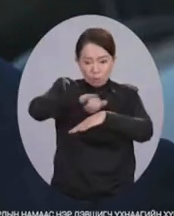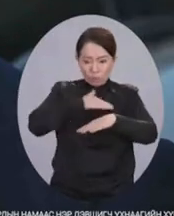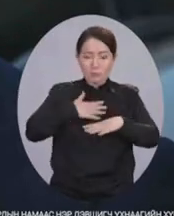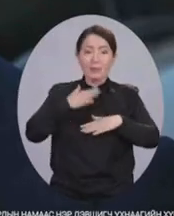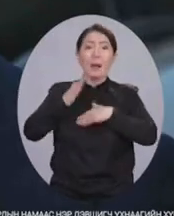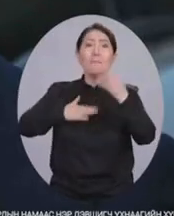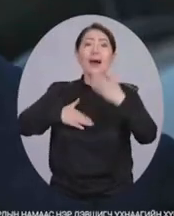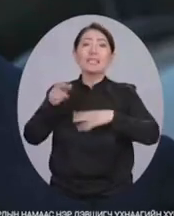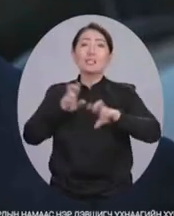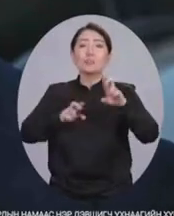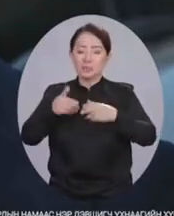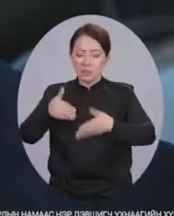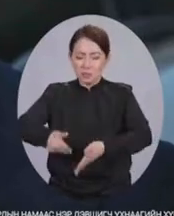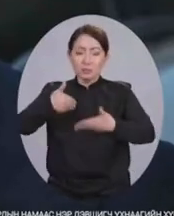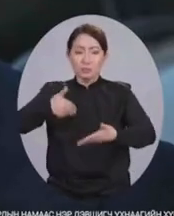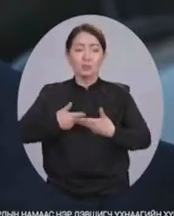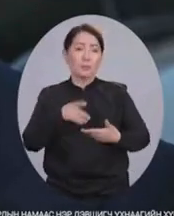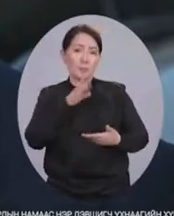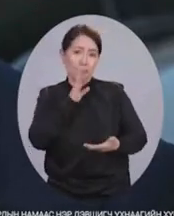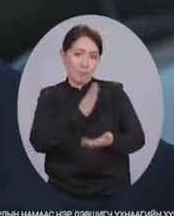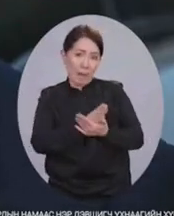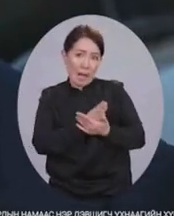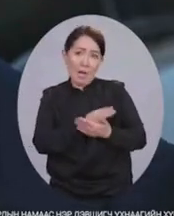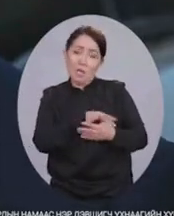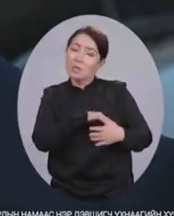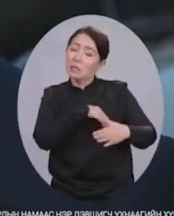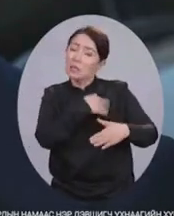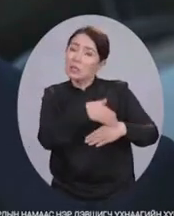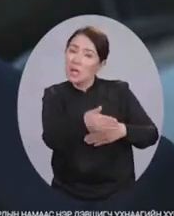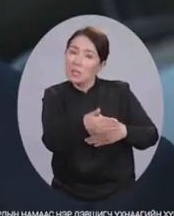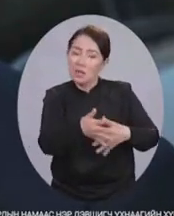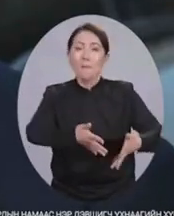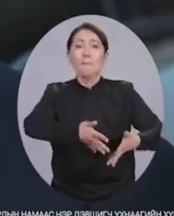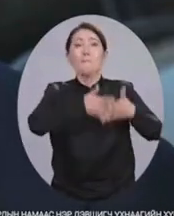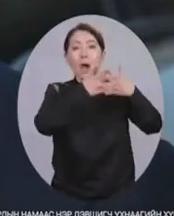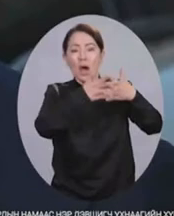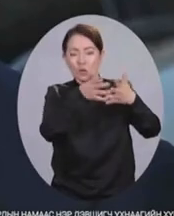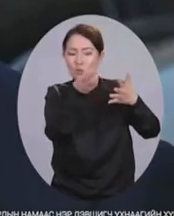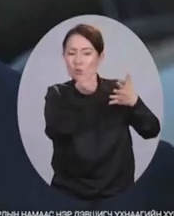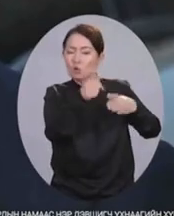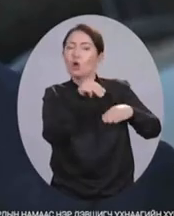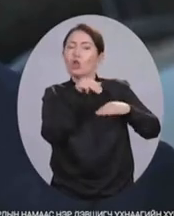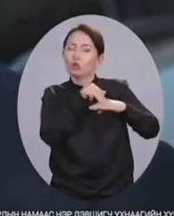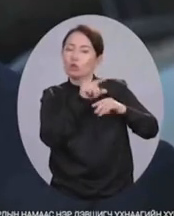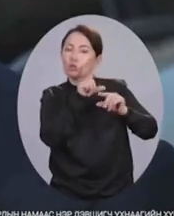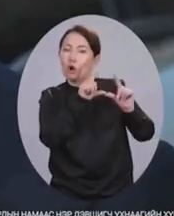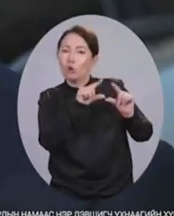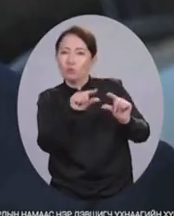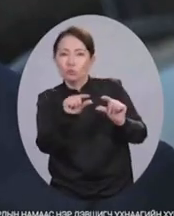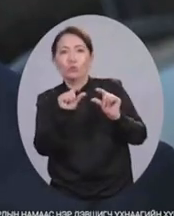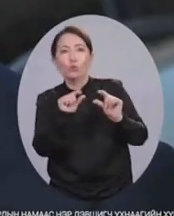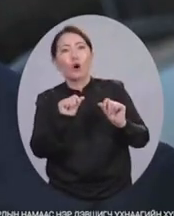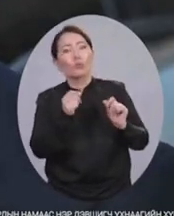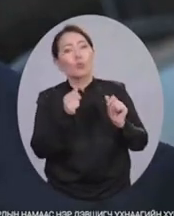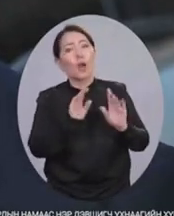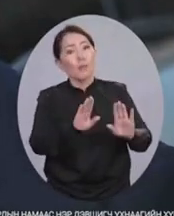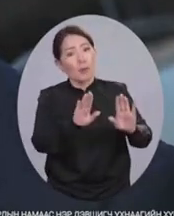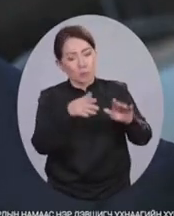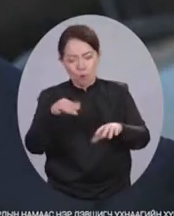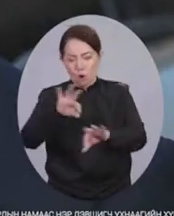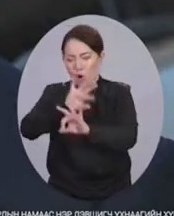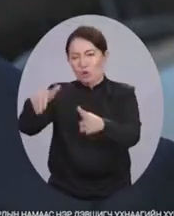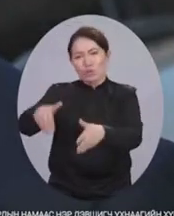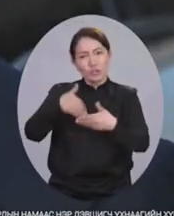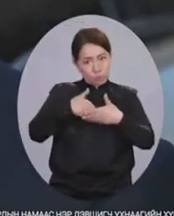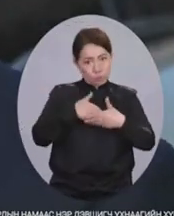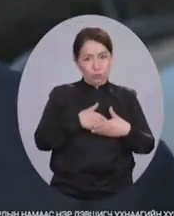бизнест бол маш том өлхөц зөвхөр байгаа. Одоо энэ цаашлаад орон сууцны үн тогтворжих тий бүх юмд одоо сайн төлөхөд болох